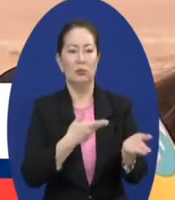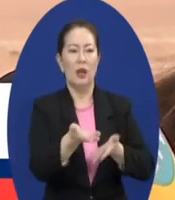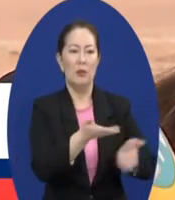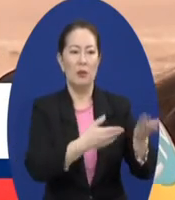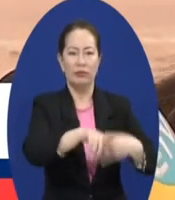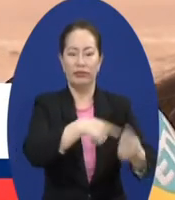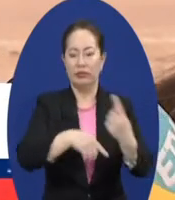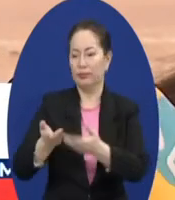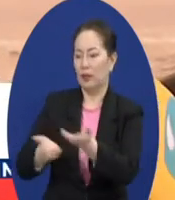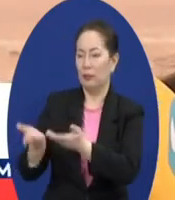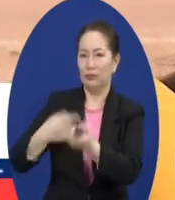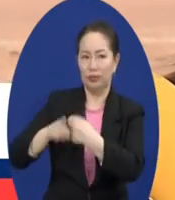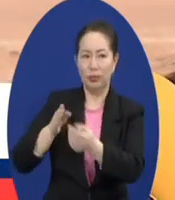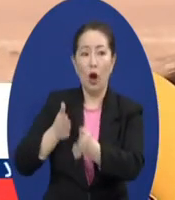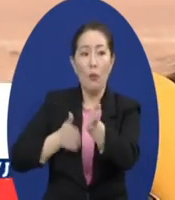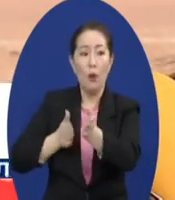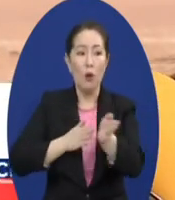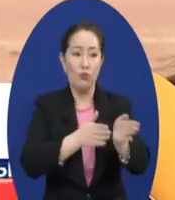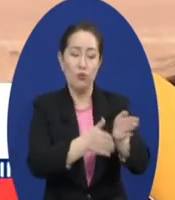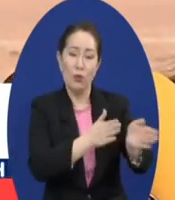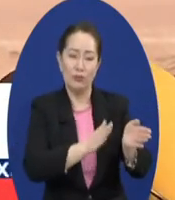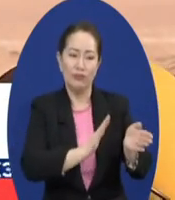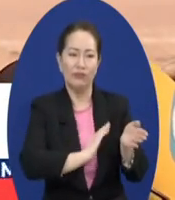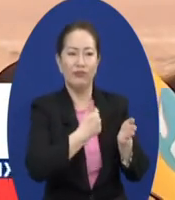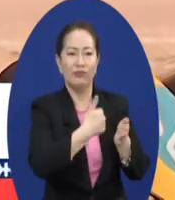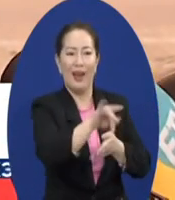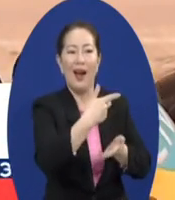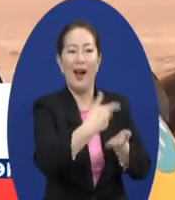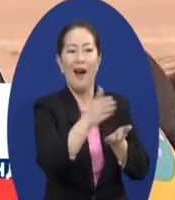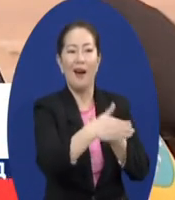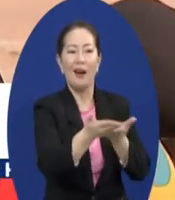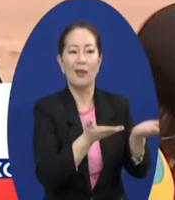Тэгснээр одоо манай одоо хилээр экспорт хийж чадах энэ боломжууд нь